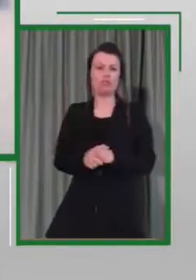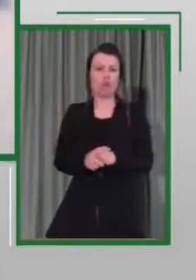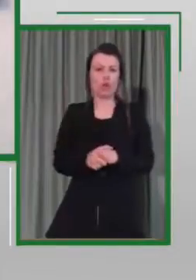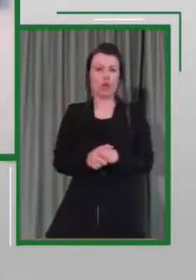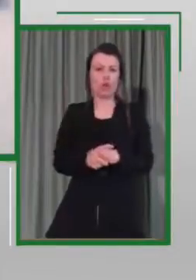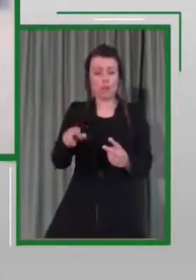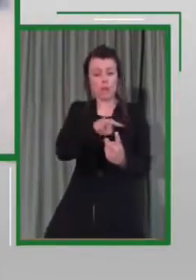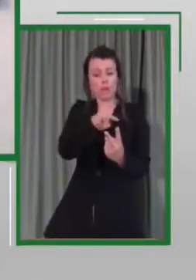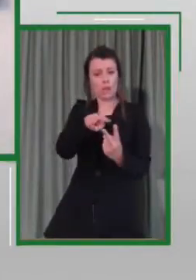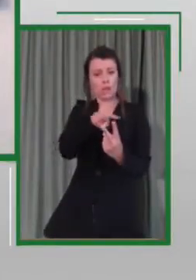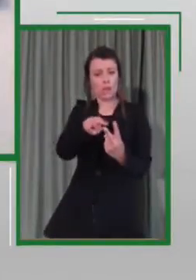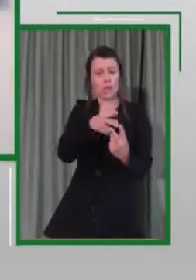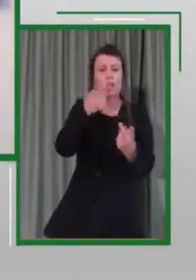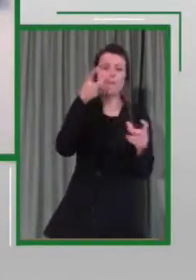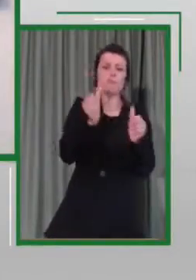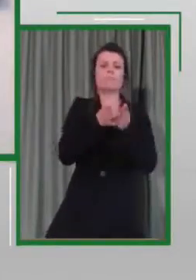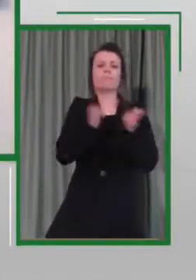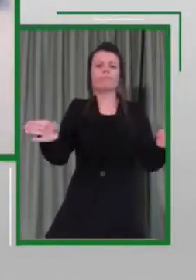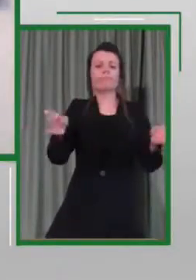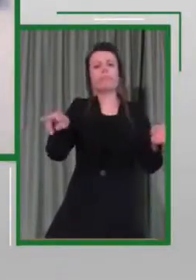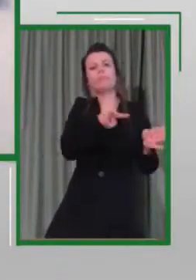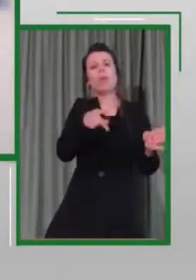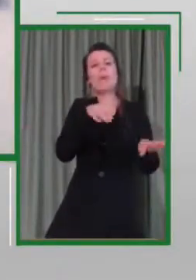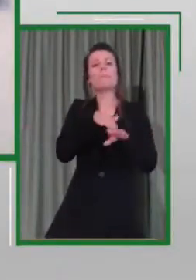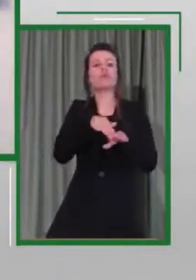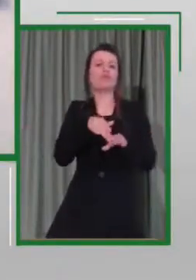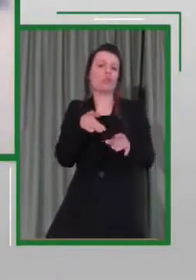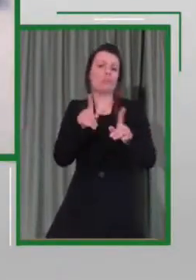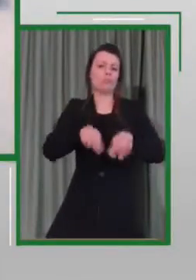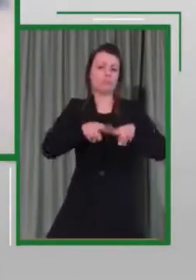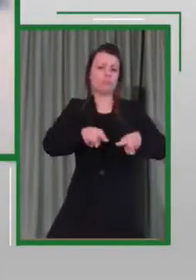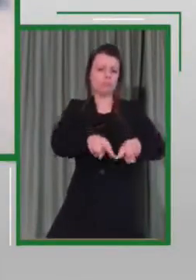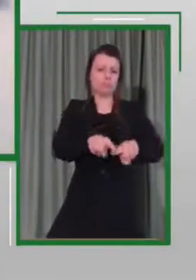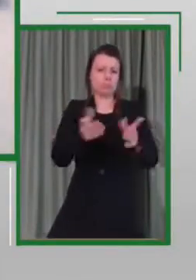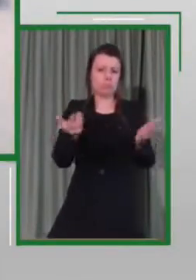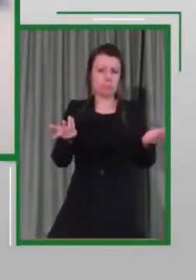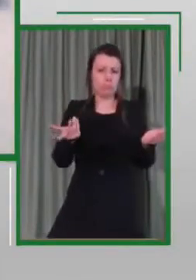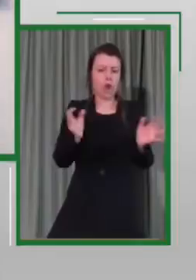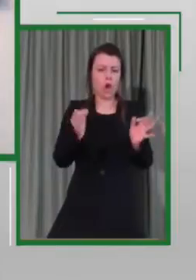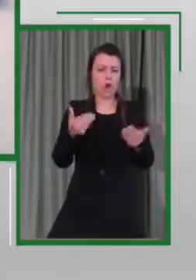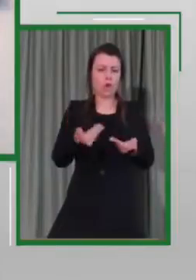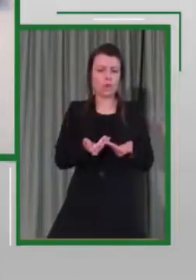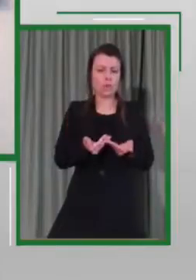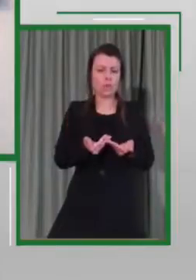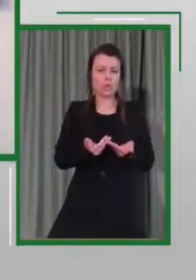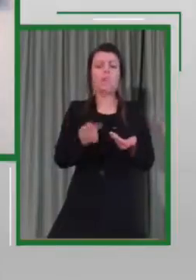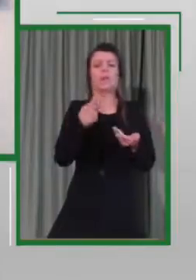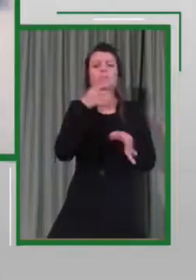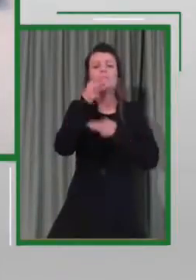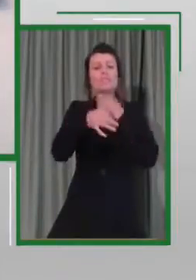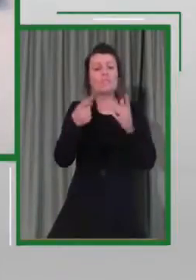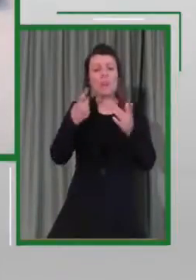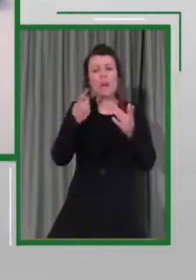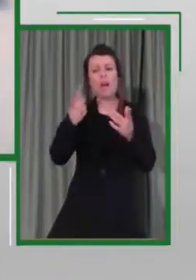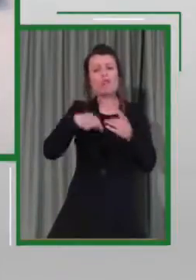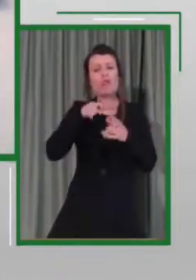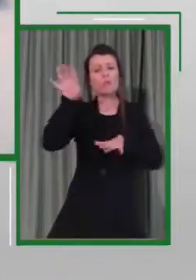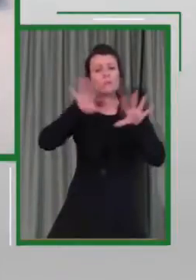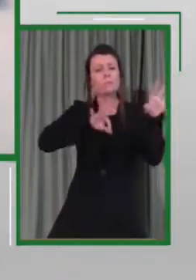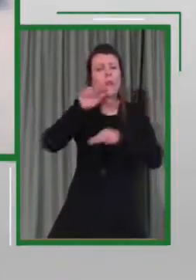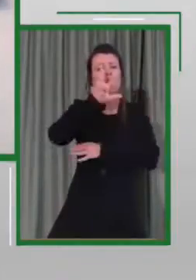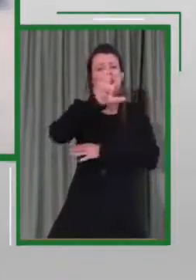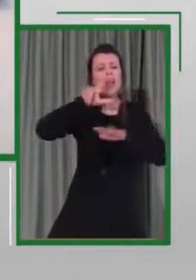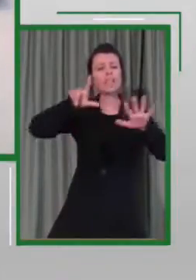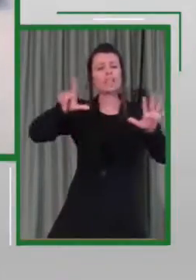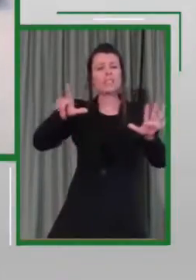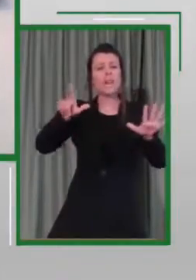consueto: la valutazione è stata fatta con il coinvolgimento di 37 esperti internazionali